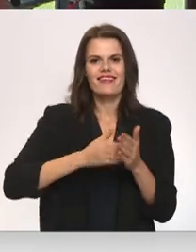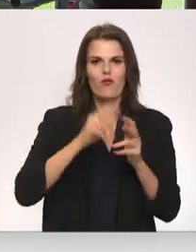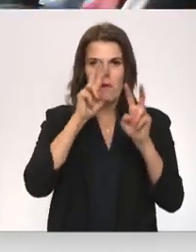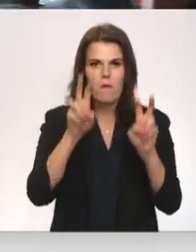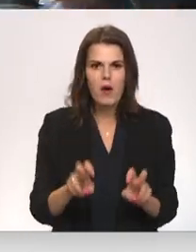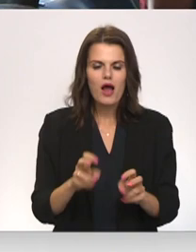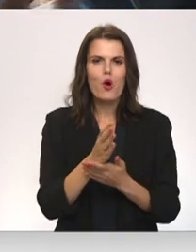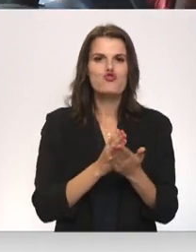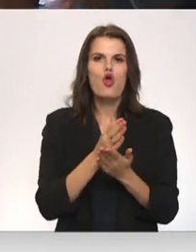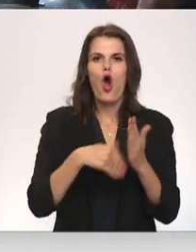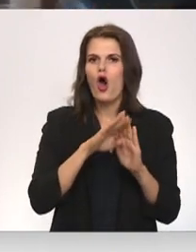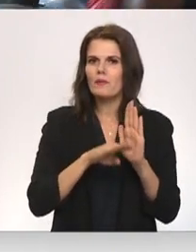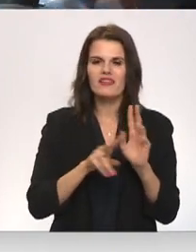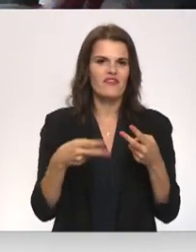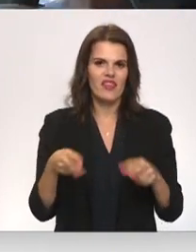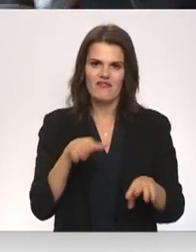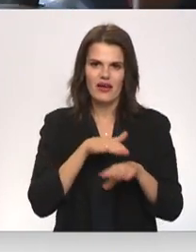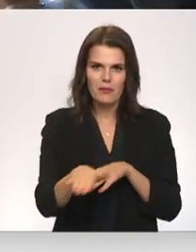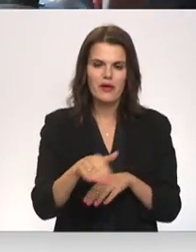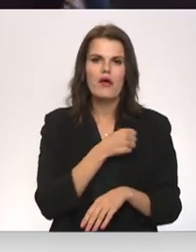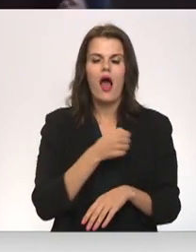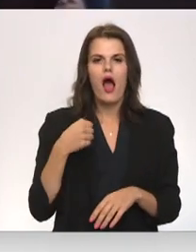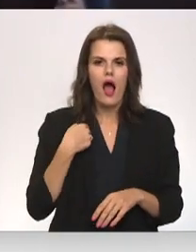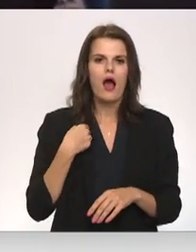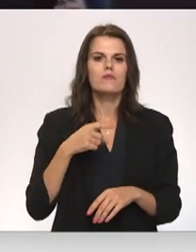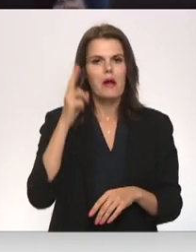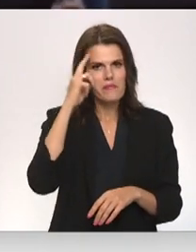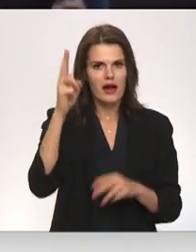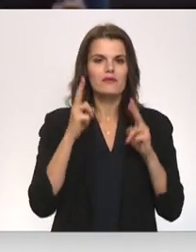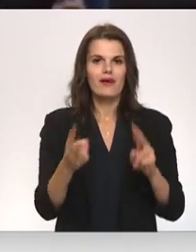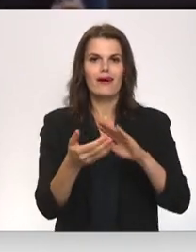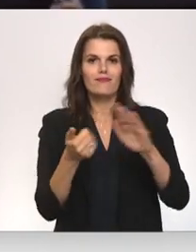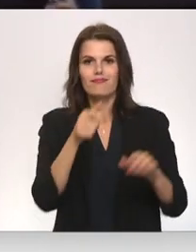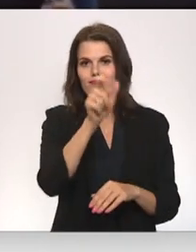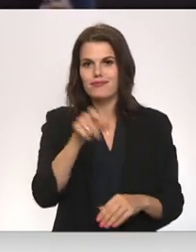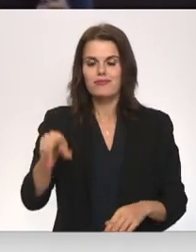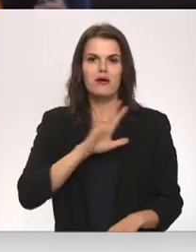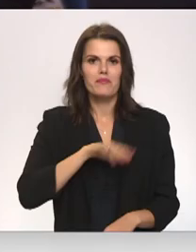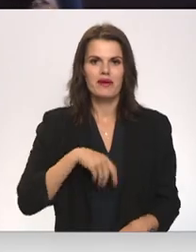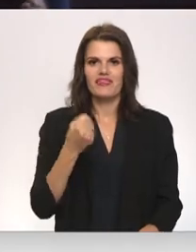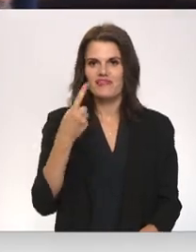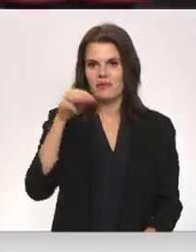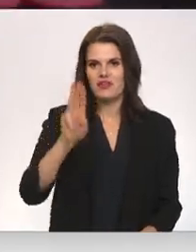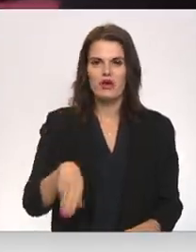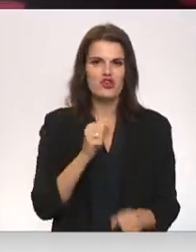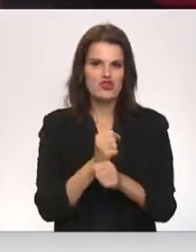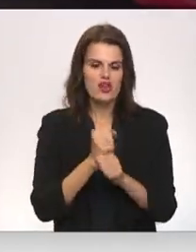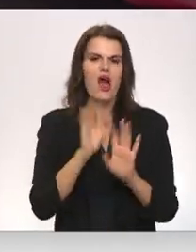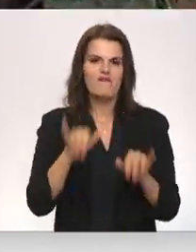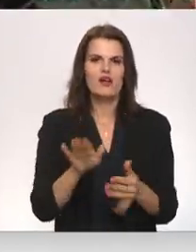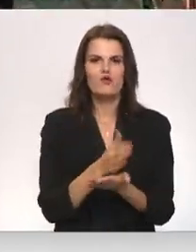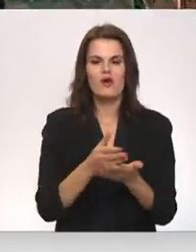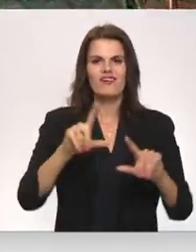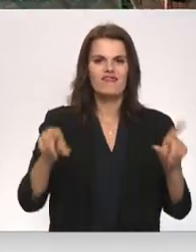pārbaude. Normatīvi nebūs jāpilda. Bruņotajos spēkos ir pārliecība, ka iesauktie pēc 11 mēnešiem dienestā varēs nokārdot